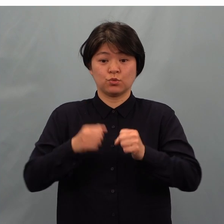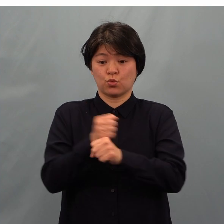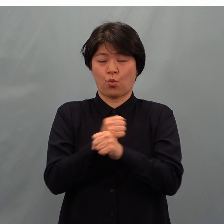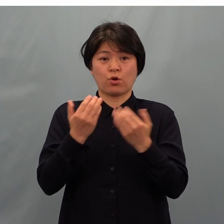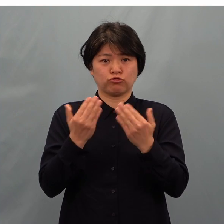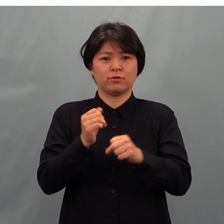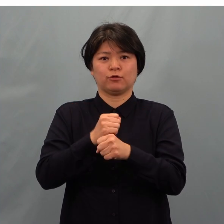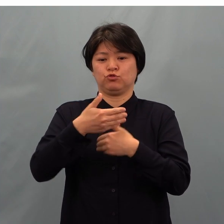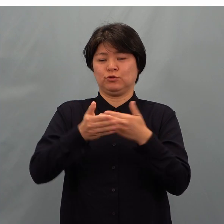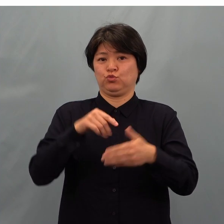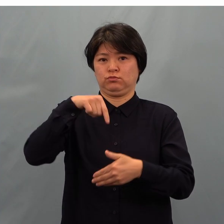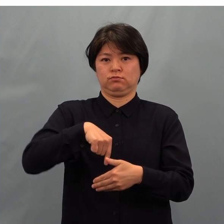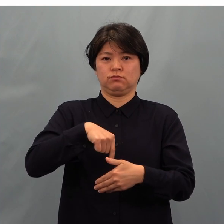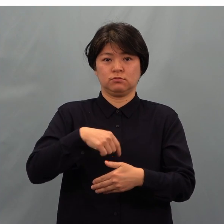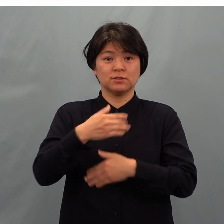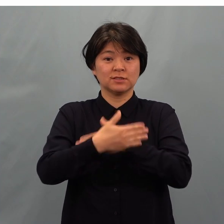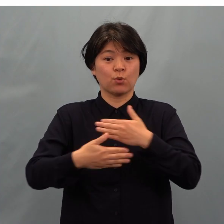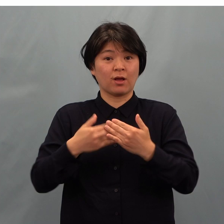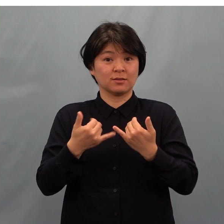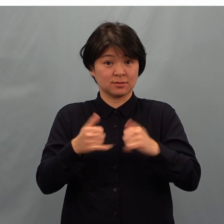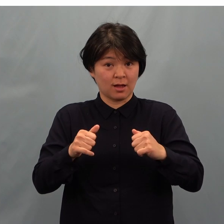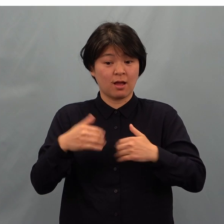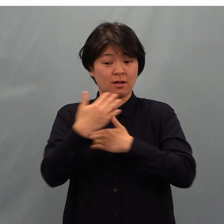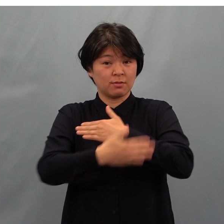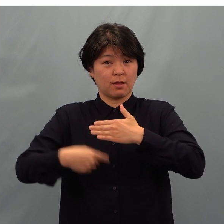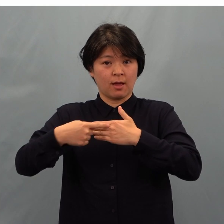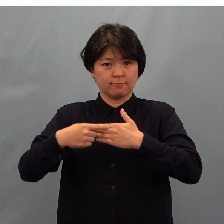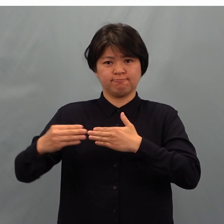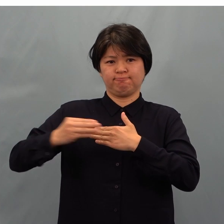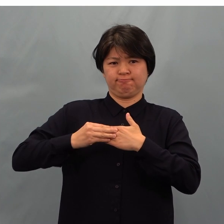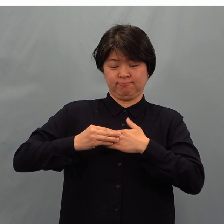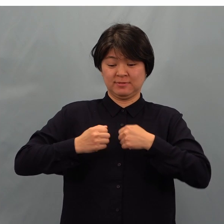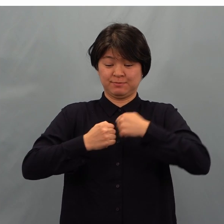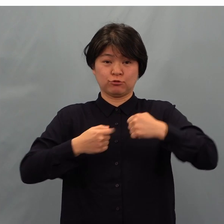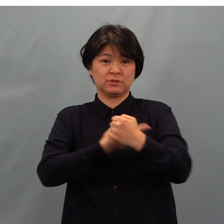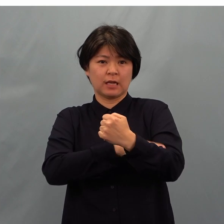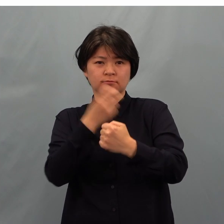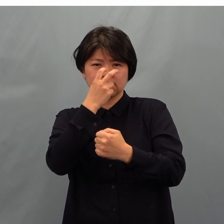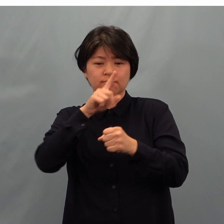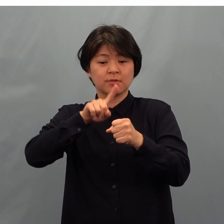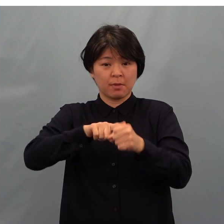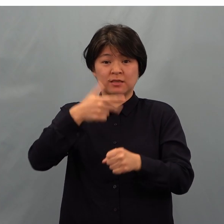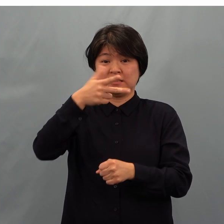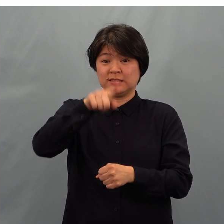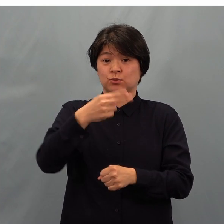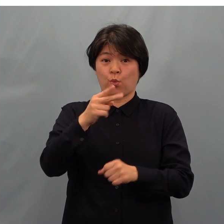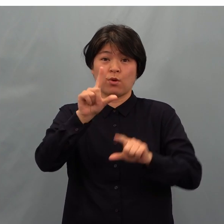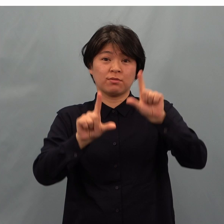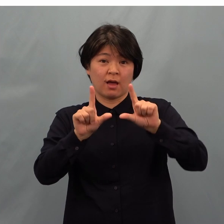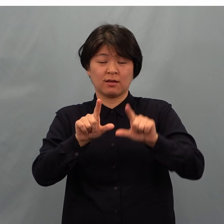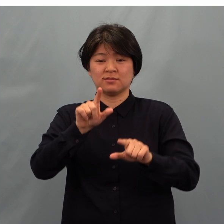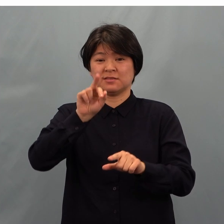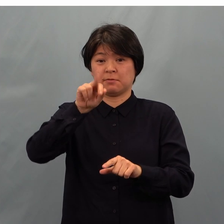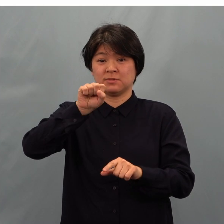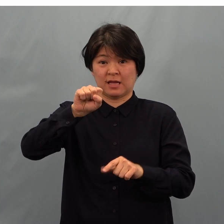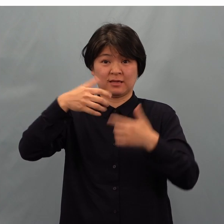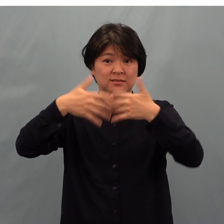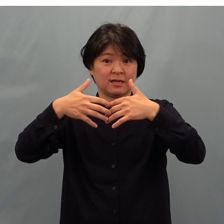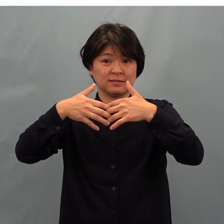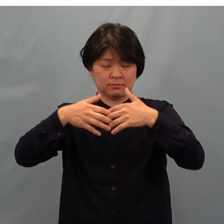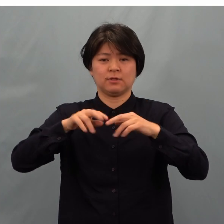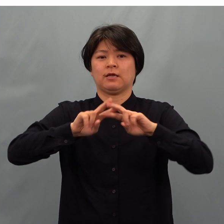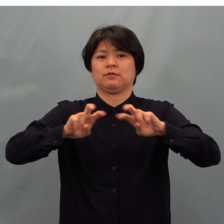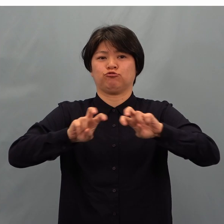生体光学研究室では障害者の身体表面に設置して計測するためのシート型センサーを開発してい